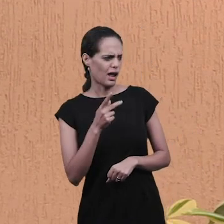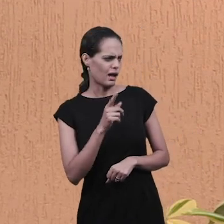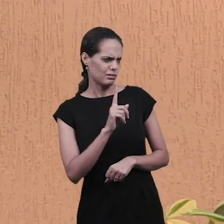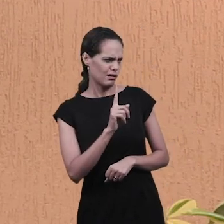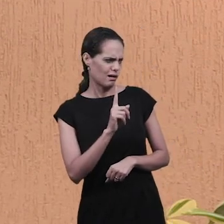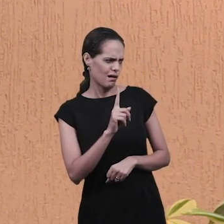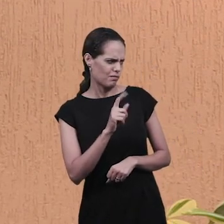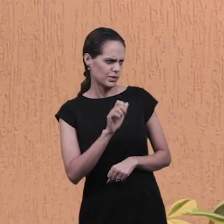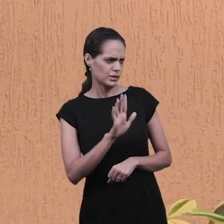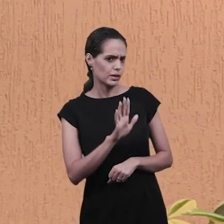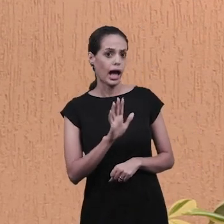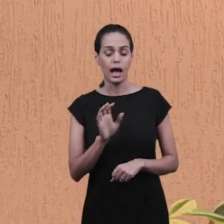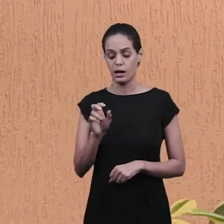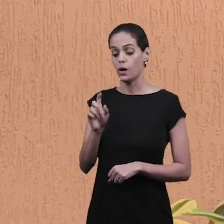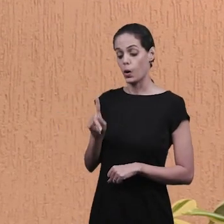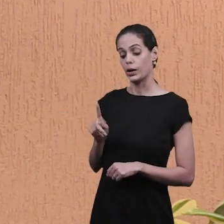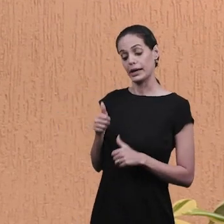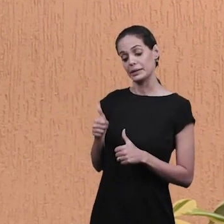La paralysie cérébrale,